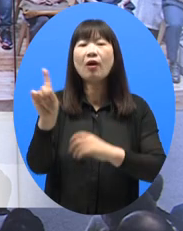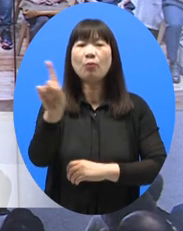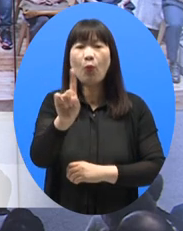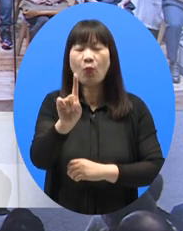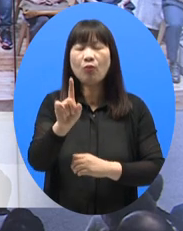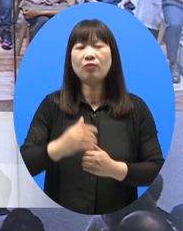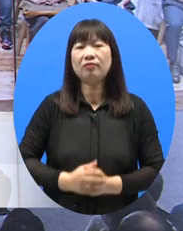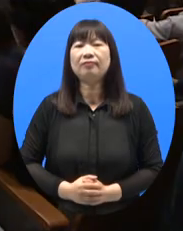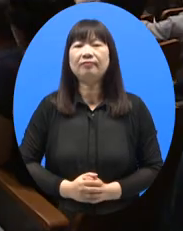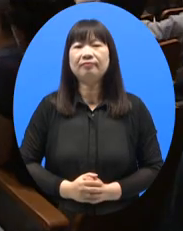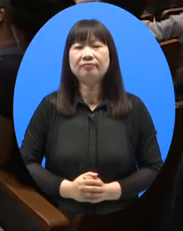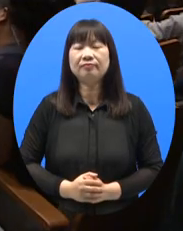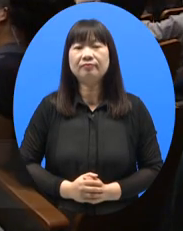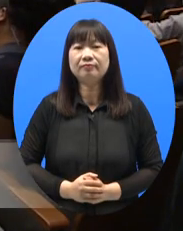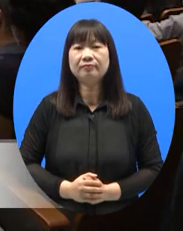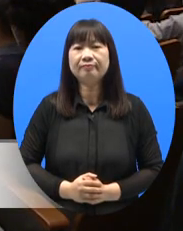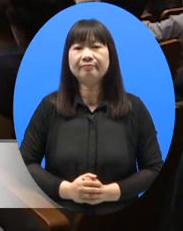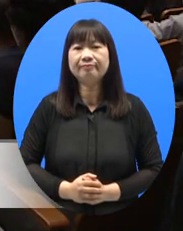취재했습니다.